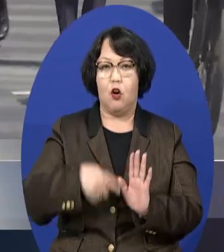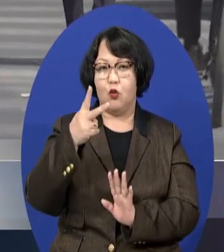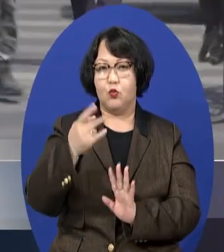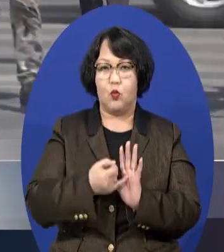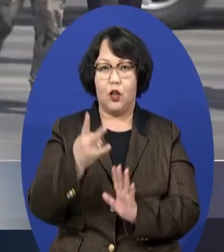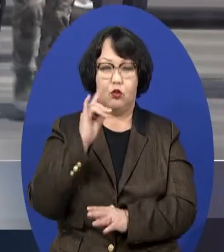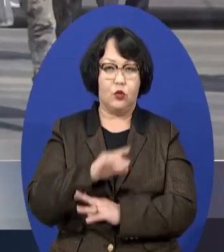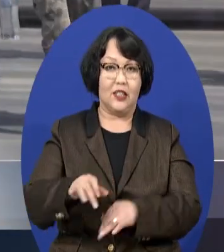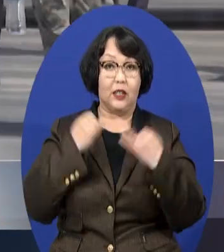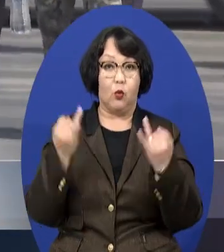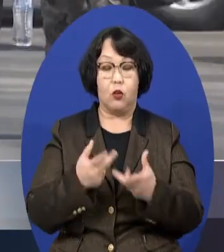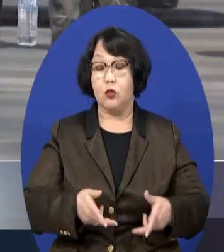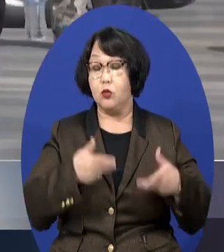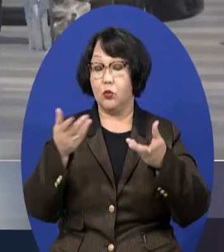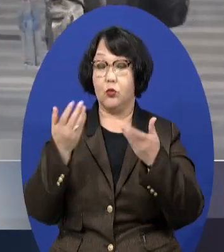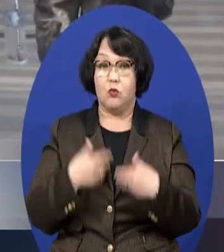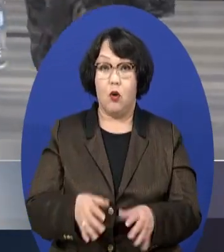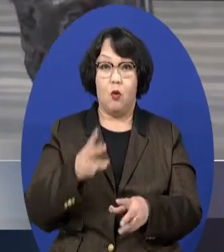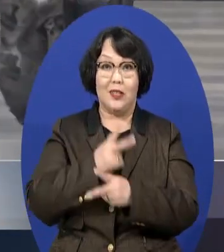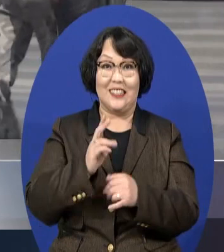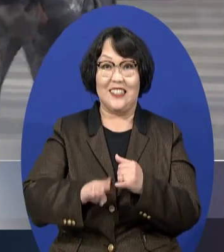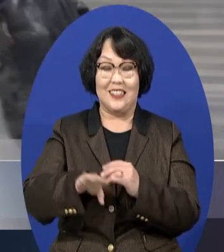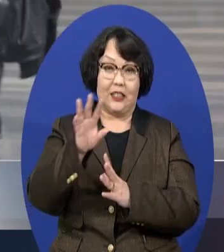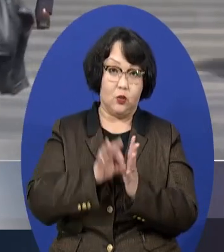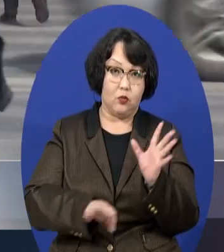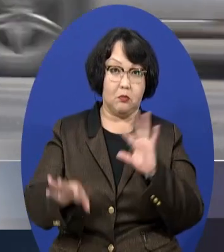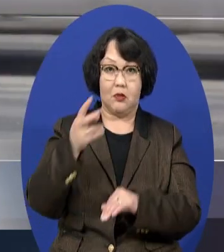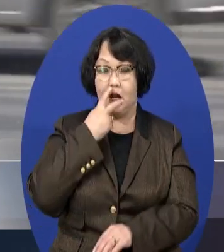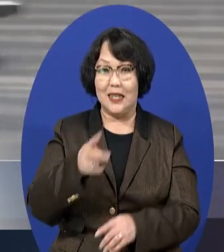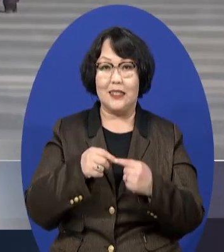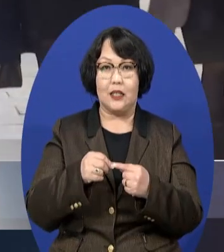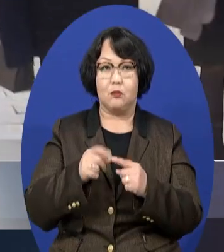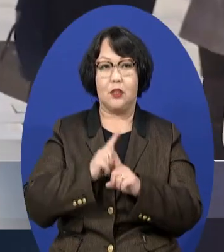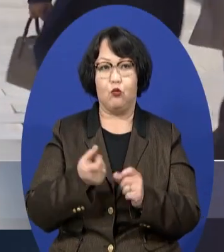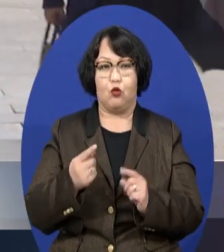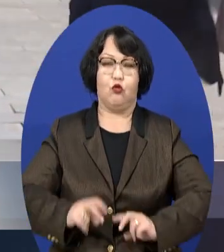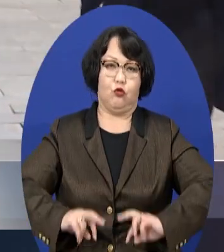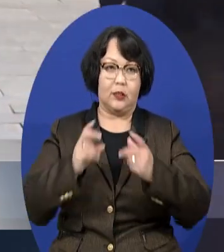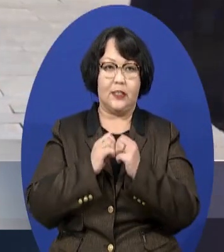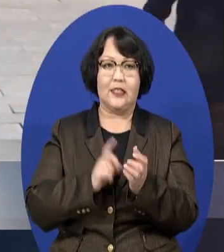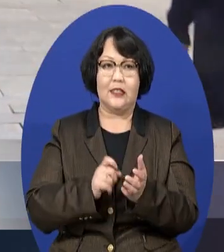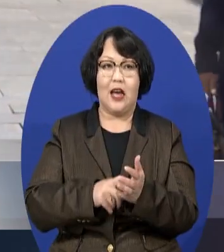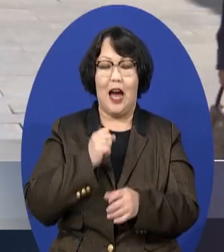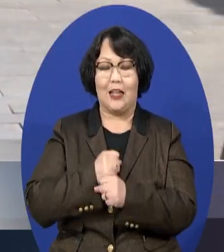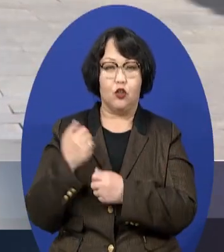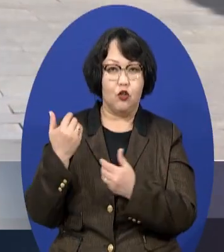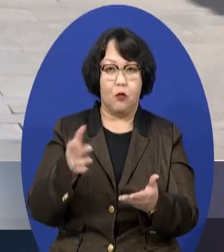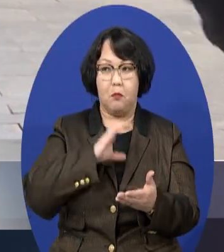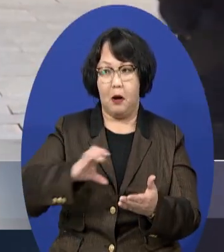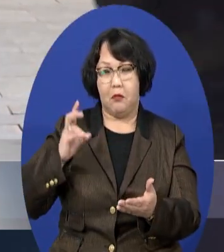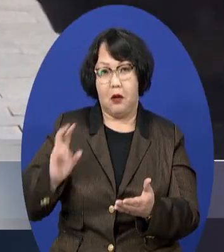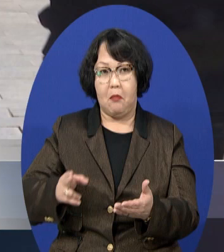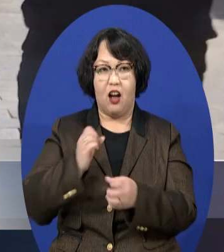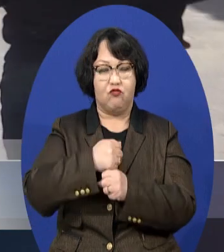өдөр улсын хуралд өргөнөдүүлсэн. Хуулийн эцсийн хэлэлцүүлгээс харахад хэд хэдэн зарчмын өөрчлөлт хийхээр байгаа. Тухайлбал, ажил олгогч ажилтны мэдээллийг